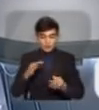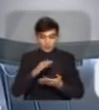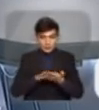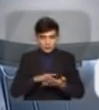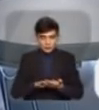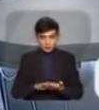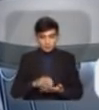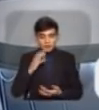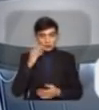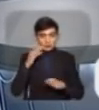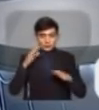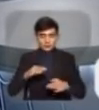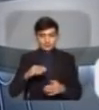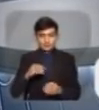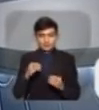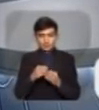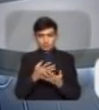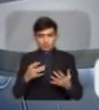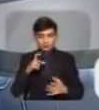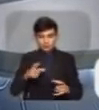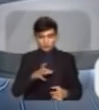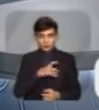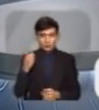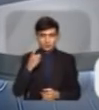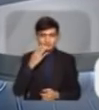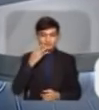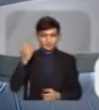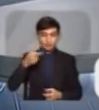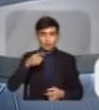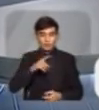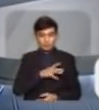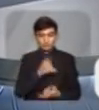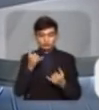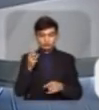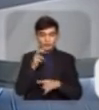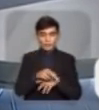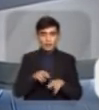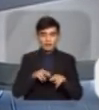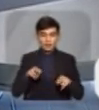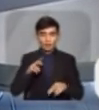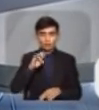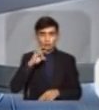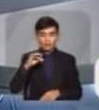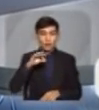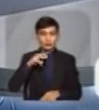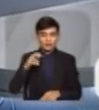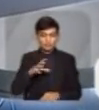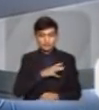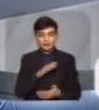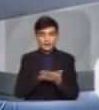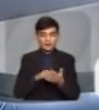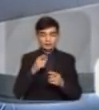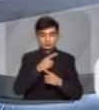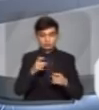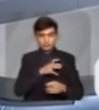Продолжаем выпуск. В Алматы десятки владельцев машин с иностранными номерами сегодня пришли в партию «Нур-Отан». Они заявили, что готовы оплатить все